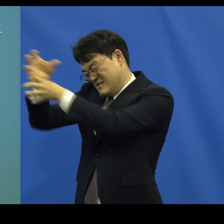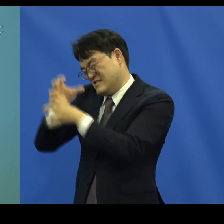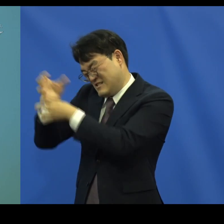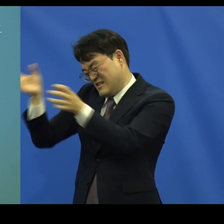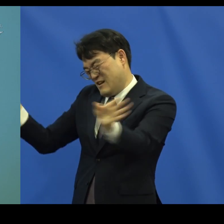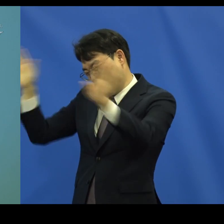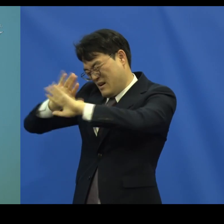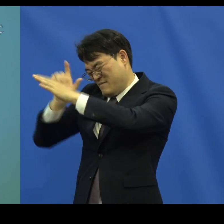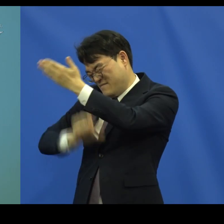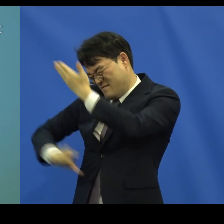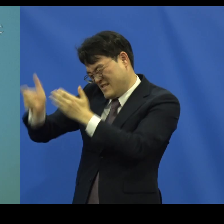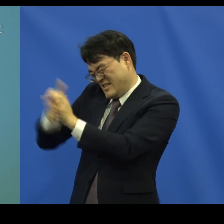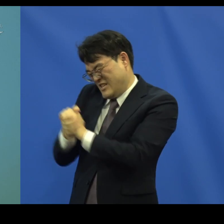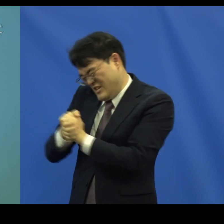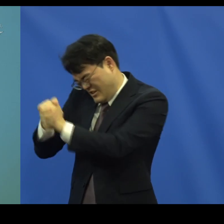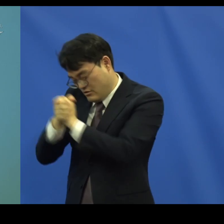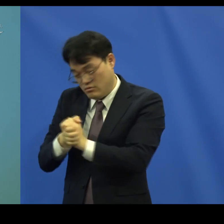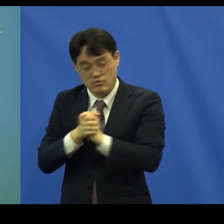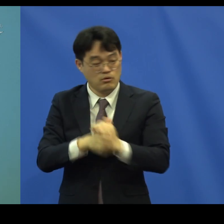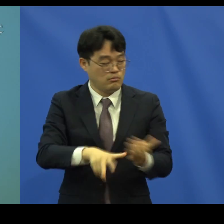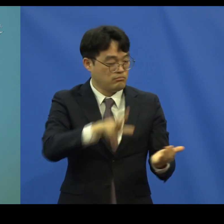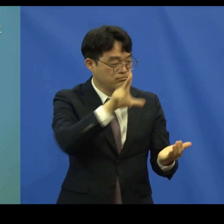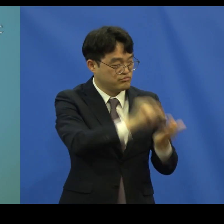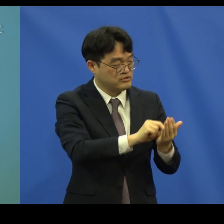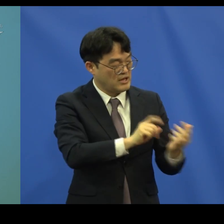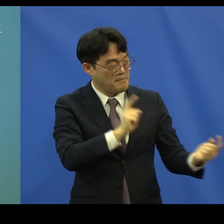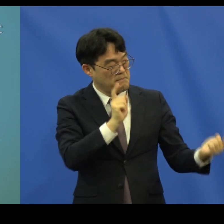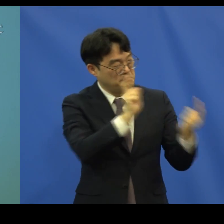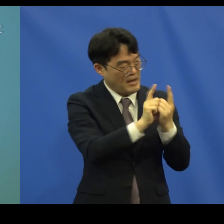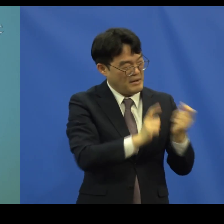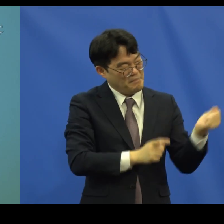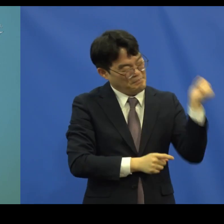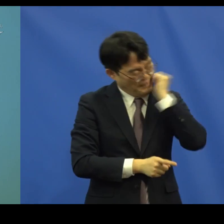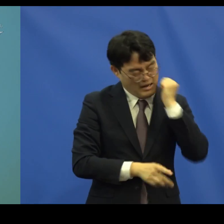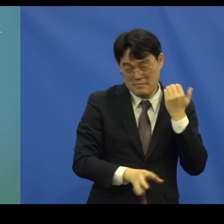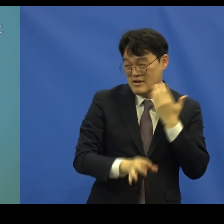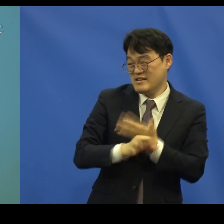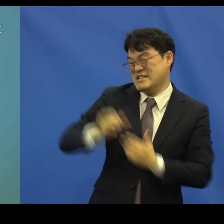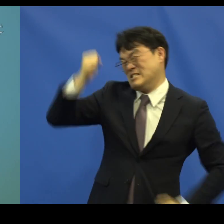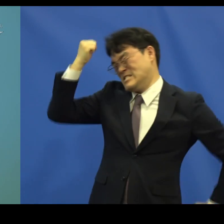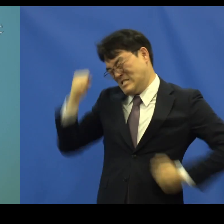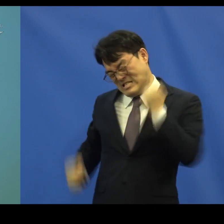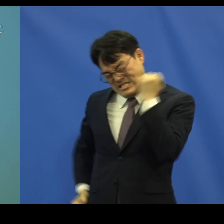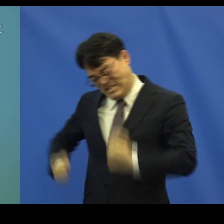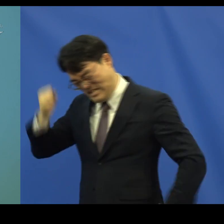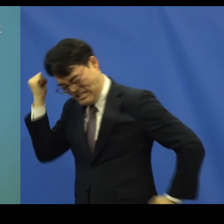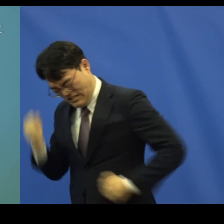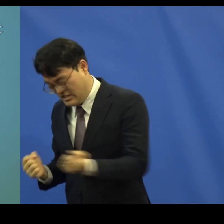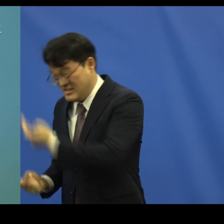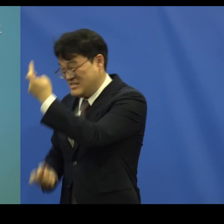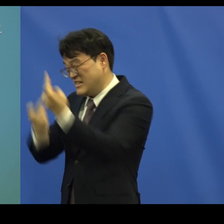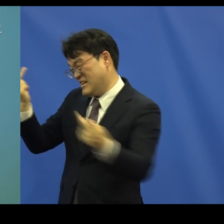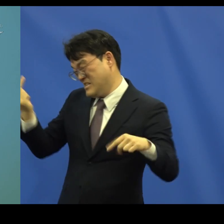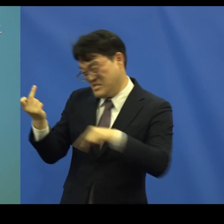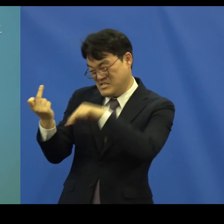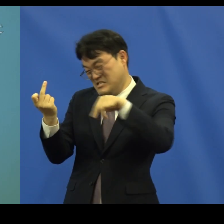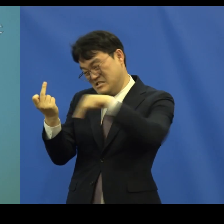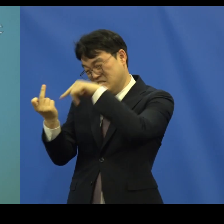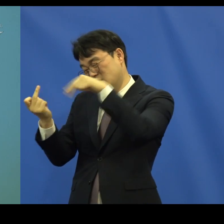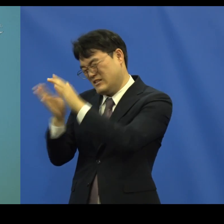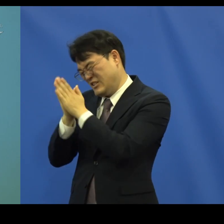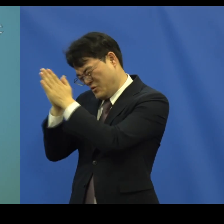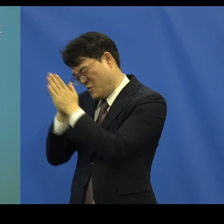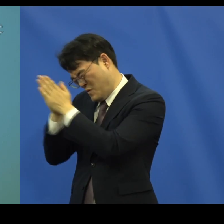하고 뭐 문제만 생기면 기도원 가는 게 일이었어요. 저도 기도원 가고. 그런데 이제